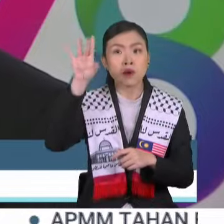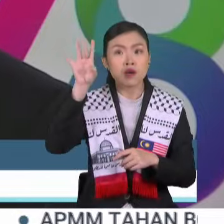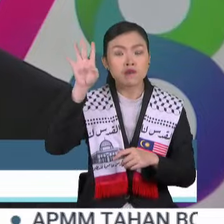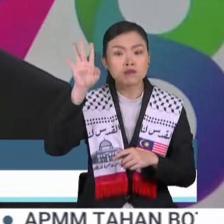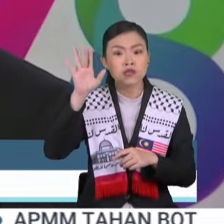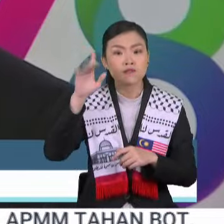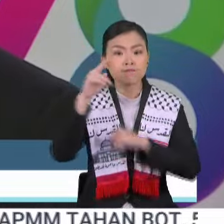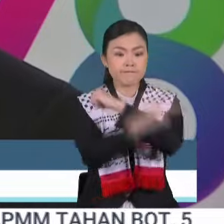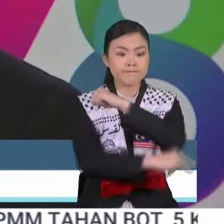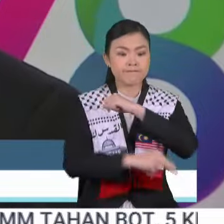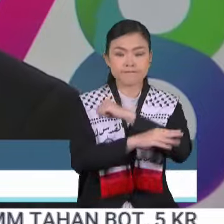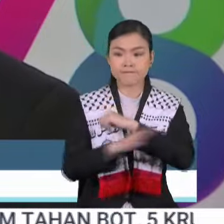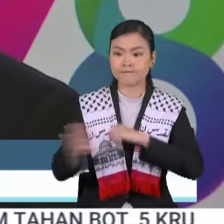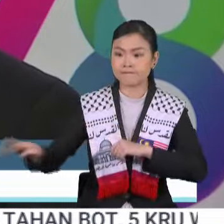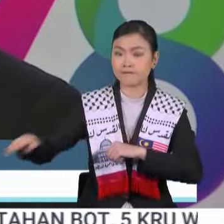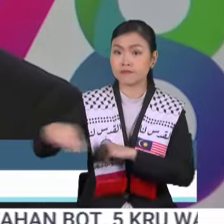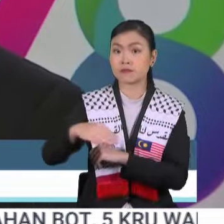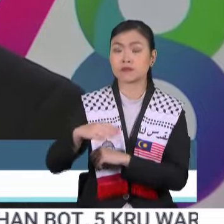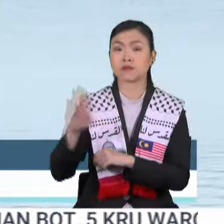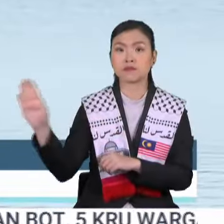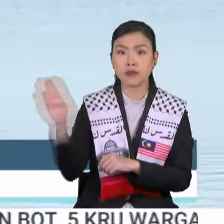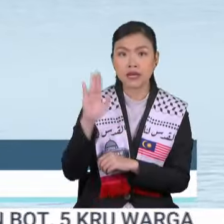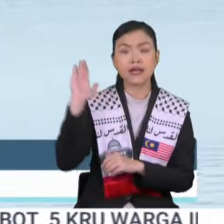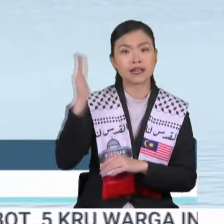barat keadaan ini akan berangsur-angsur baik.